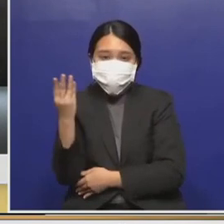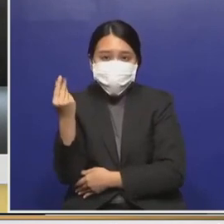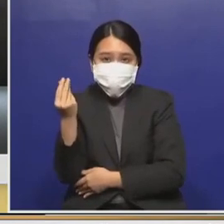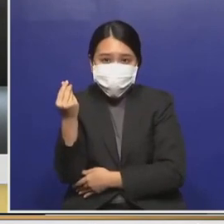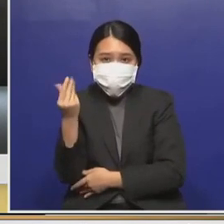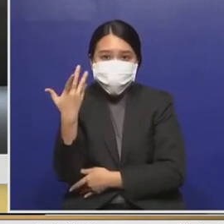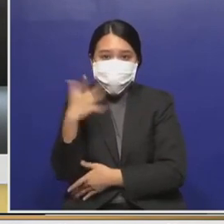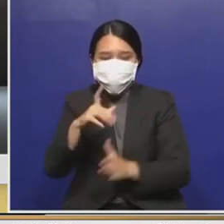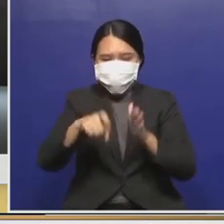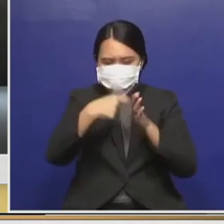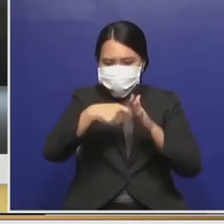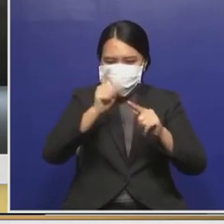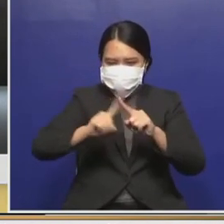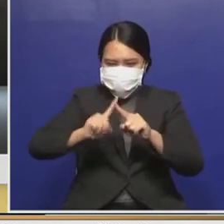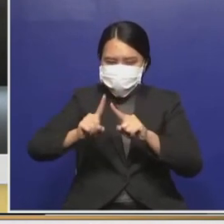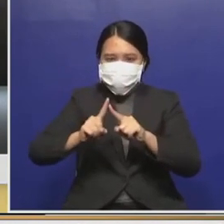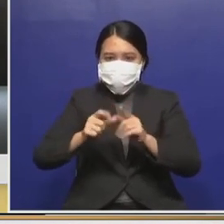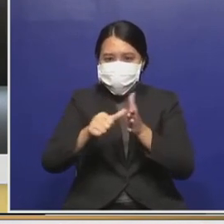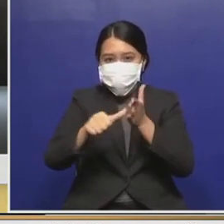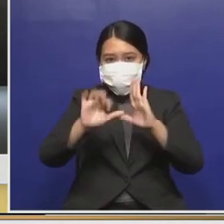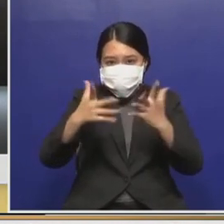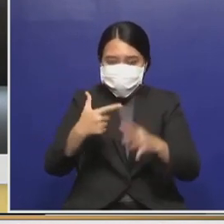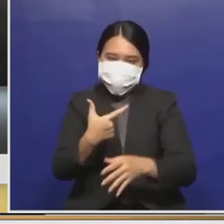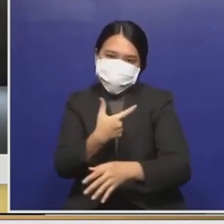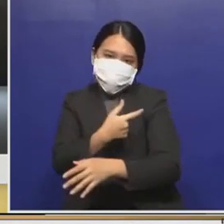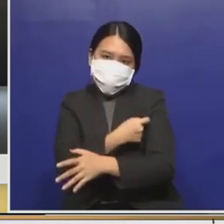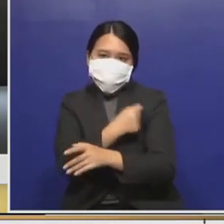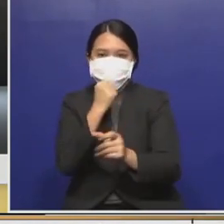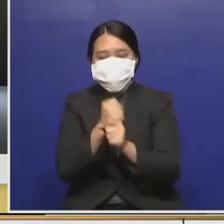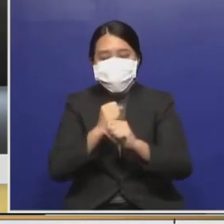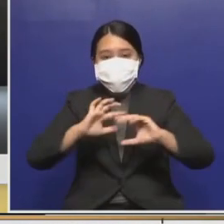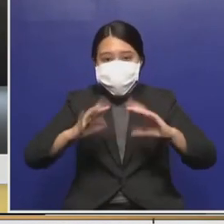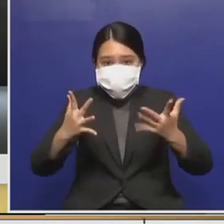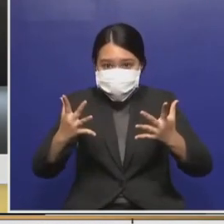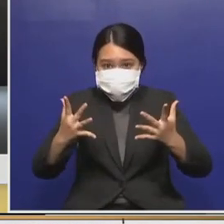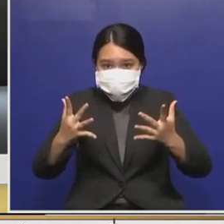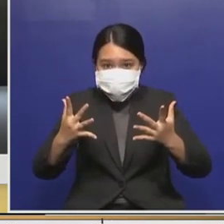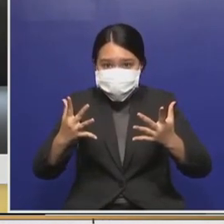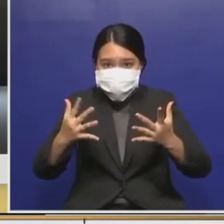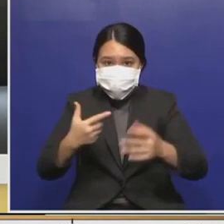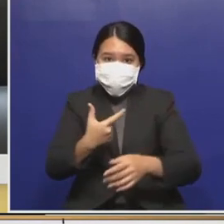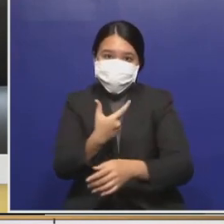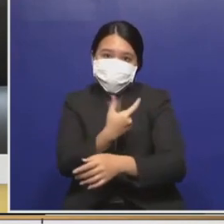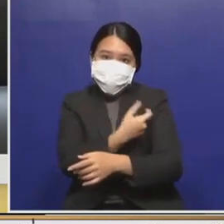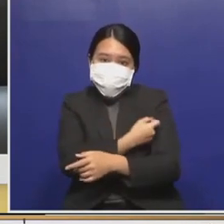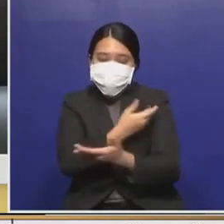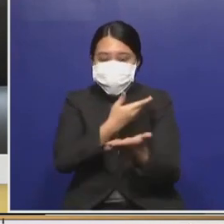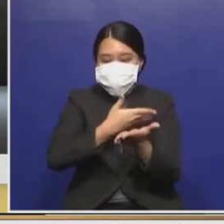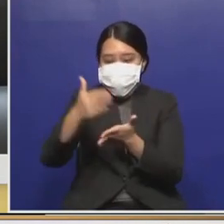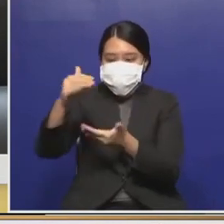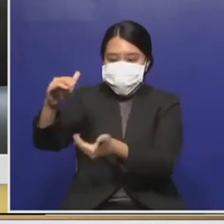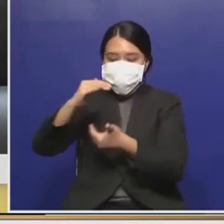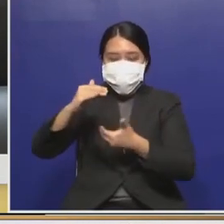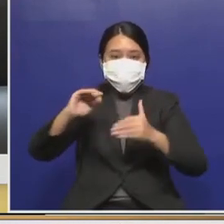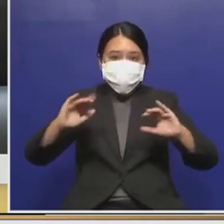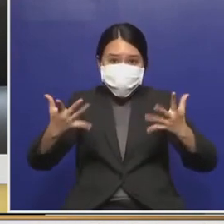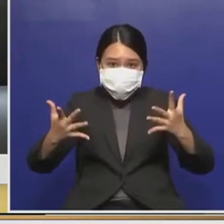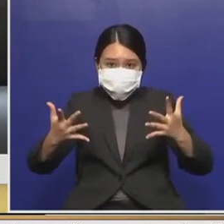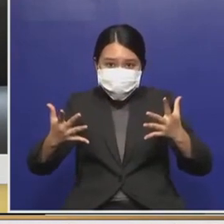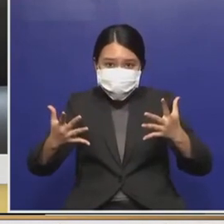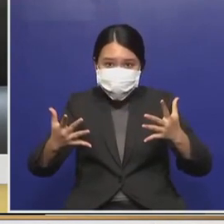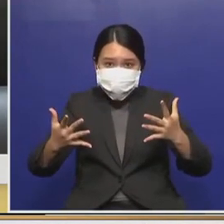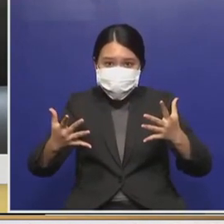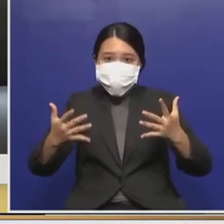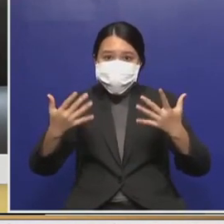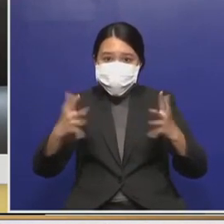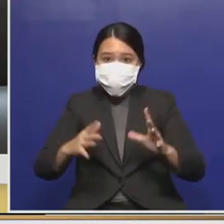ต้นเหตุไม่แ้ วัคซีนไม่ทำ วัคซีนไม่ซื้อ หลายหอ